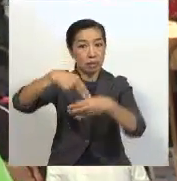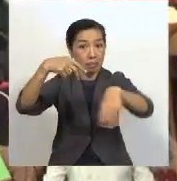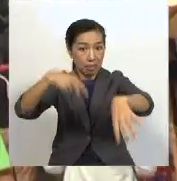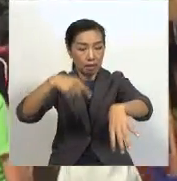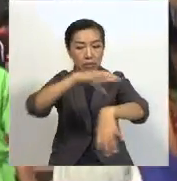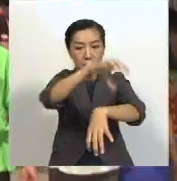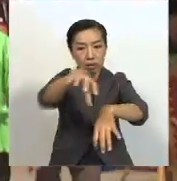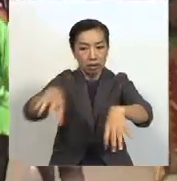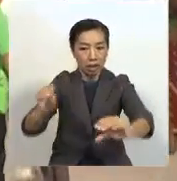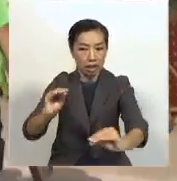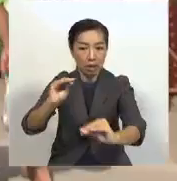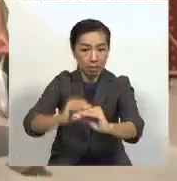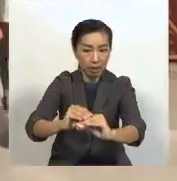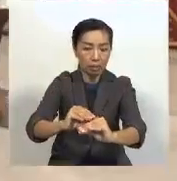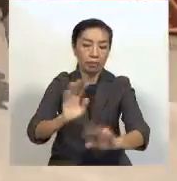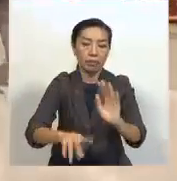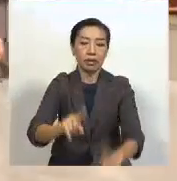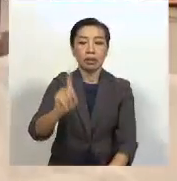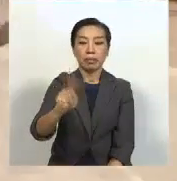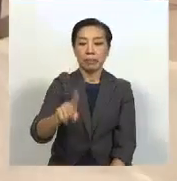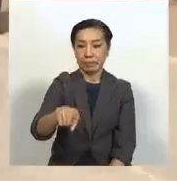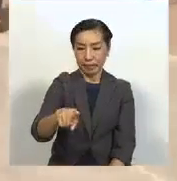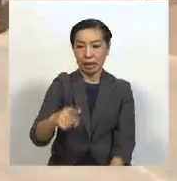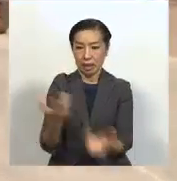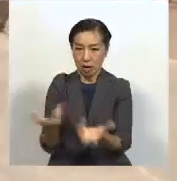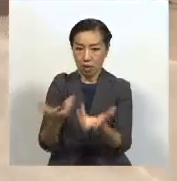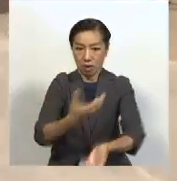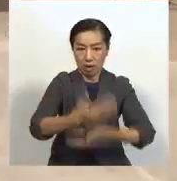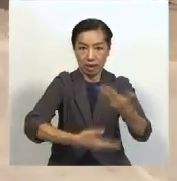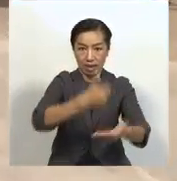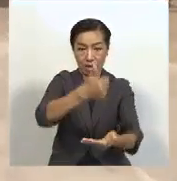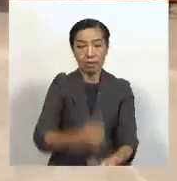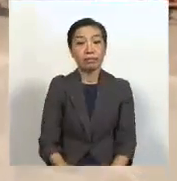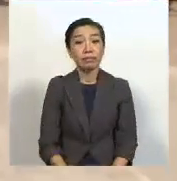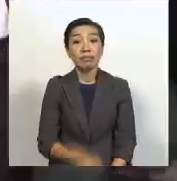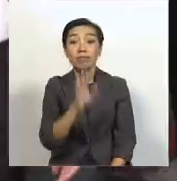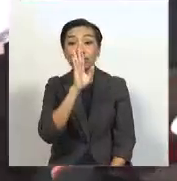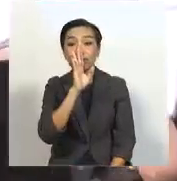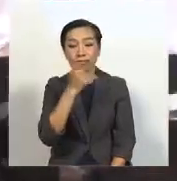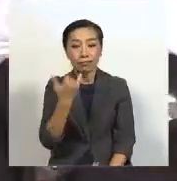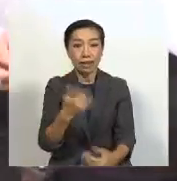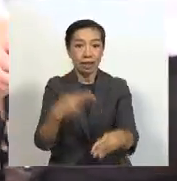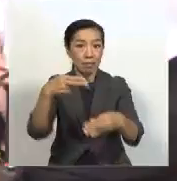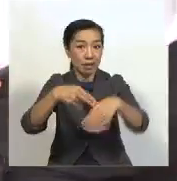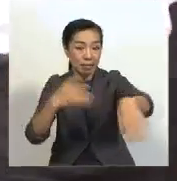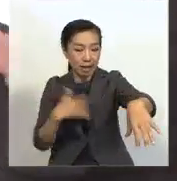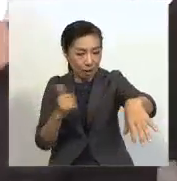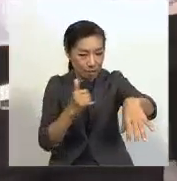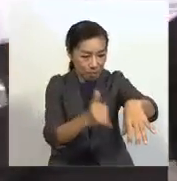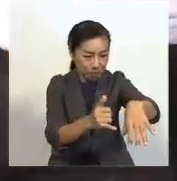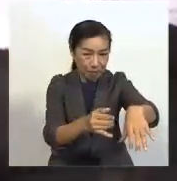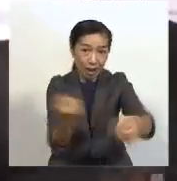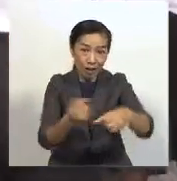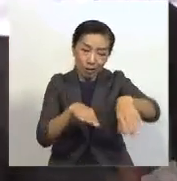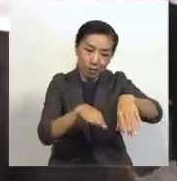านีบริการน้ำมันเข้าร่วมโครงการกว่า 1,000 แห่งทั่วประเทศนะคะอย่างนี้เราไปสถานีบริการน้ำมันพวกนี้ก็จะสามารถไปช็อป